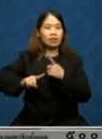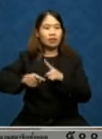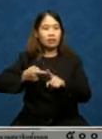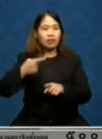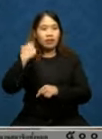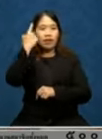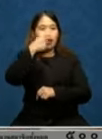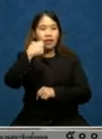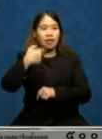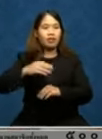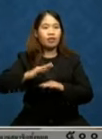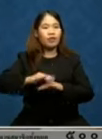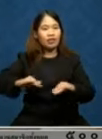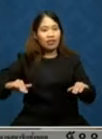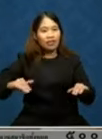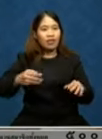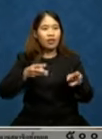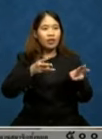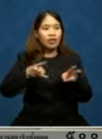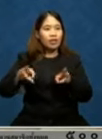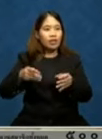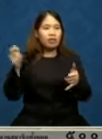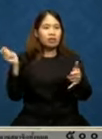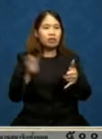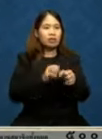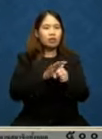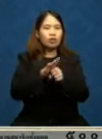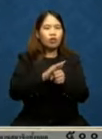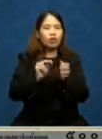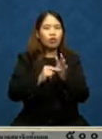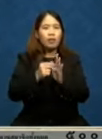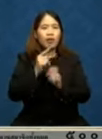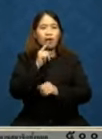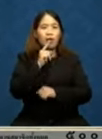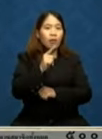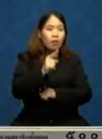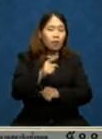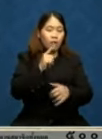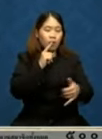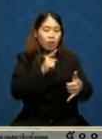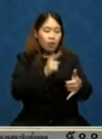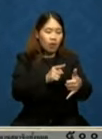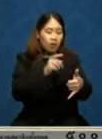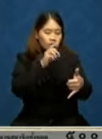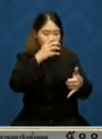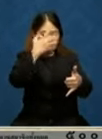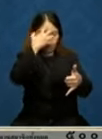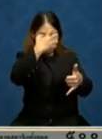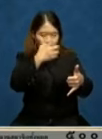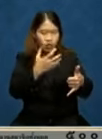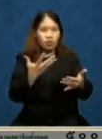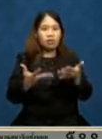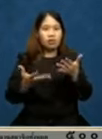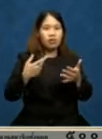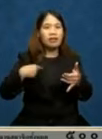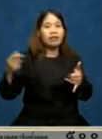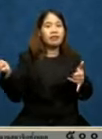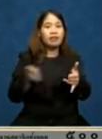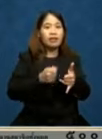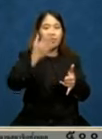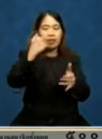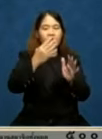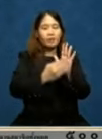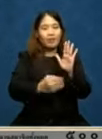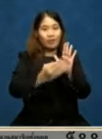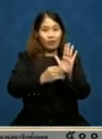อื่นๆที่อยู่ในวัยเด็กนะคะการสั่งสอนตามสมควรนั้นอาจจะเป็นการว่ากล่าวตักเตือนดุหรือว่าการใช้การตีเพื่อการอบร